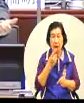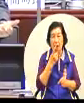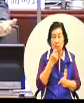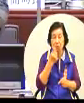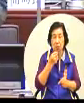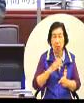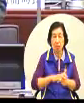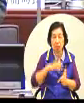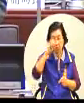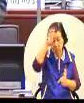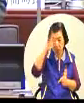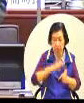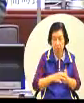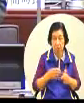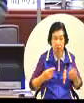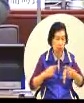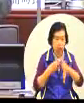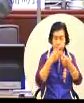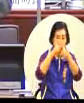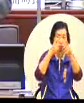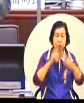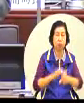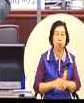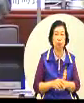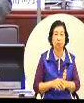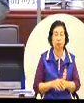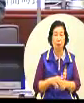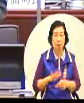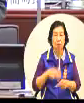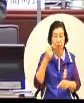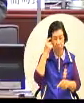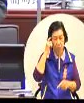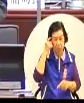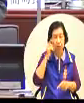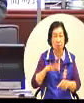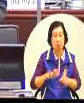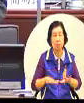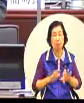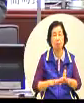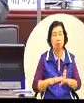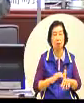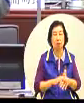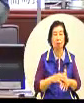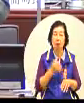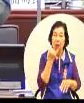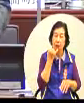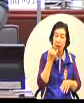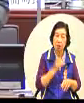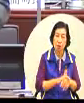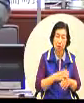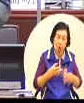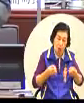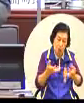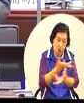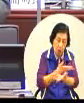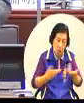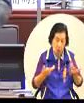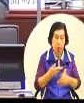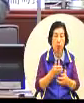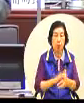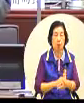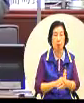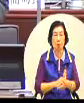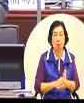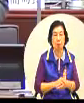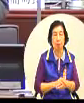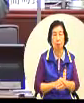内耗浪费，我认为现在大家可以理性的讨论，我们希望台湾的自由民主台